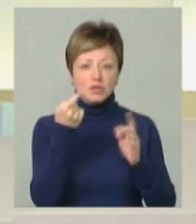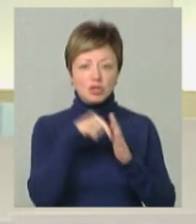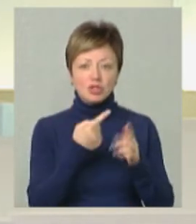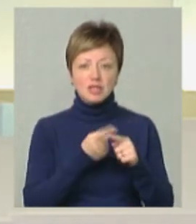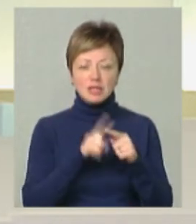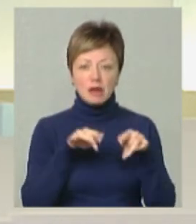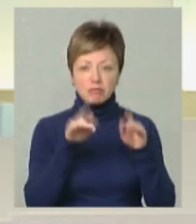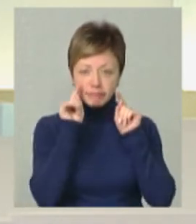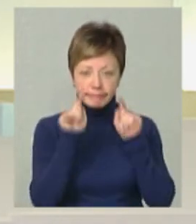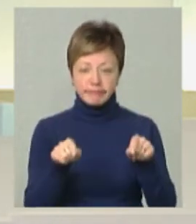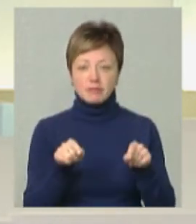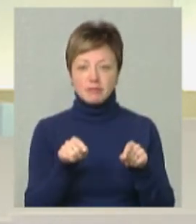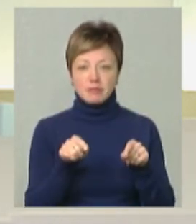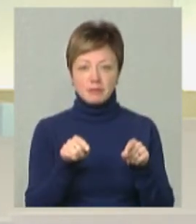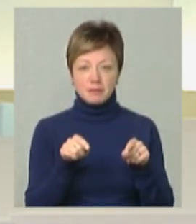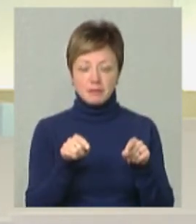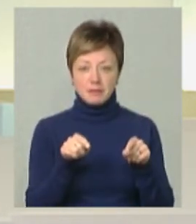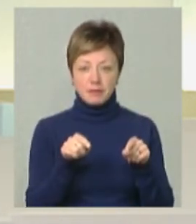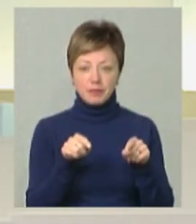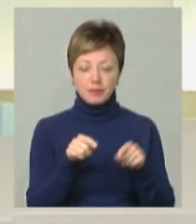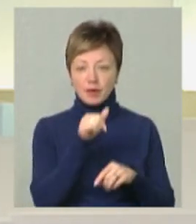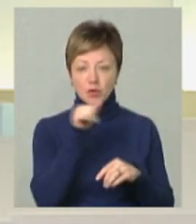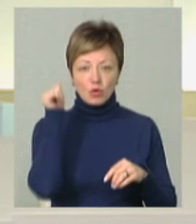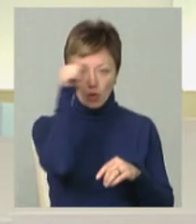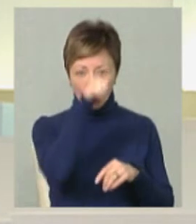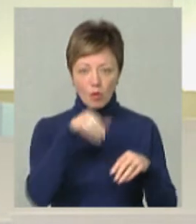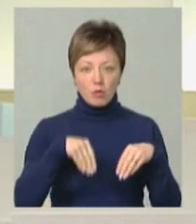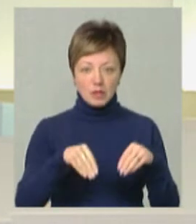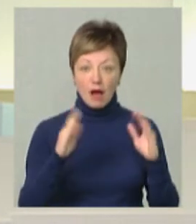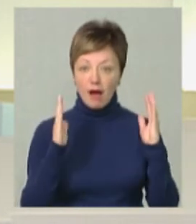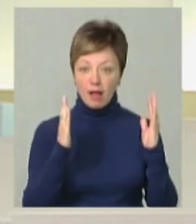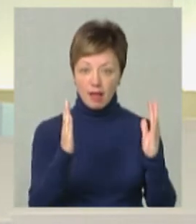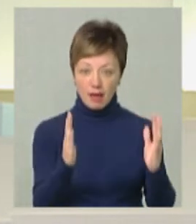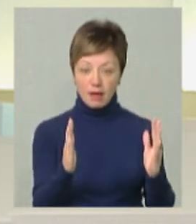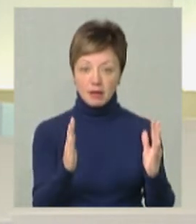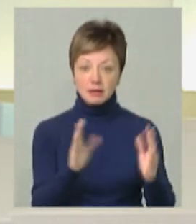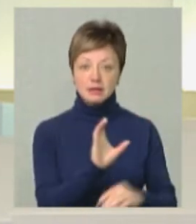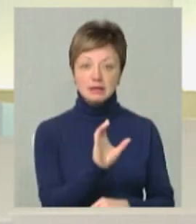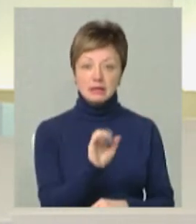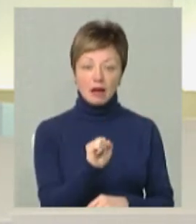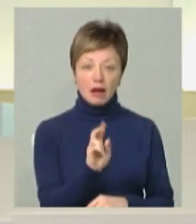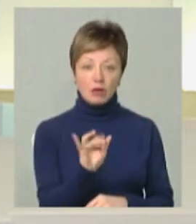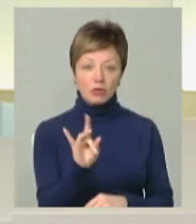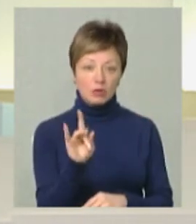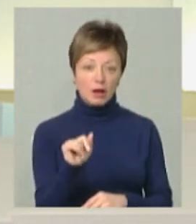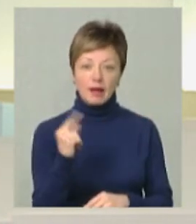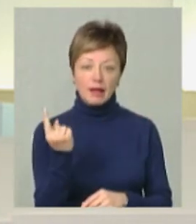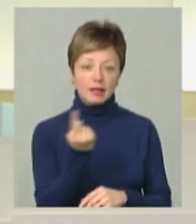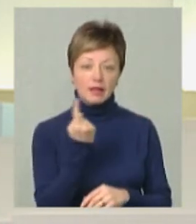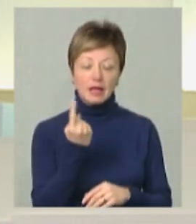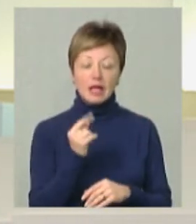оцій акції приділили. Минулого року посаджена алея сакур. Це була одна єдина.